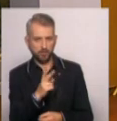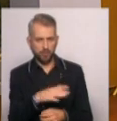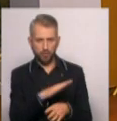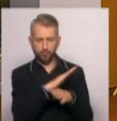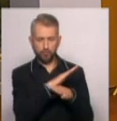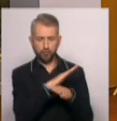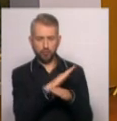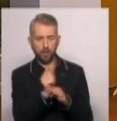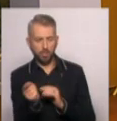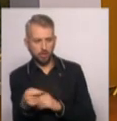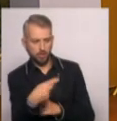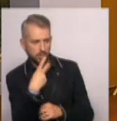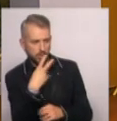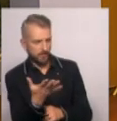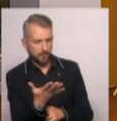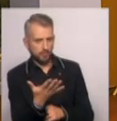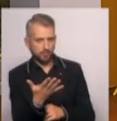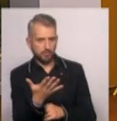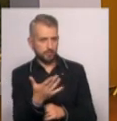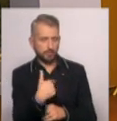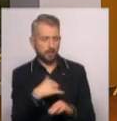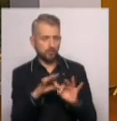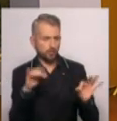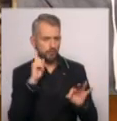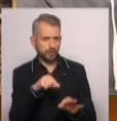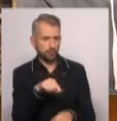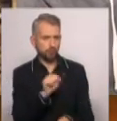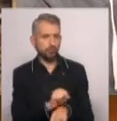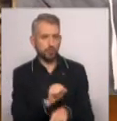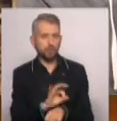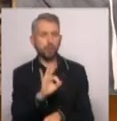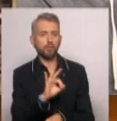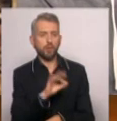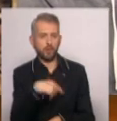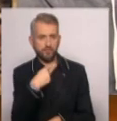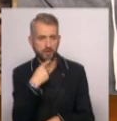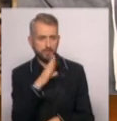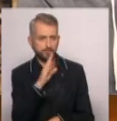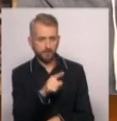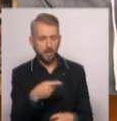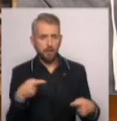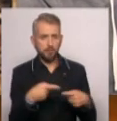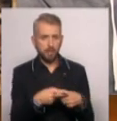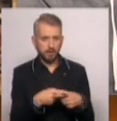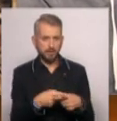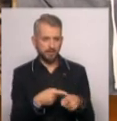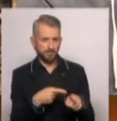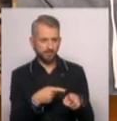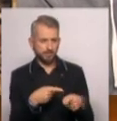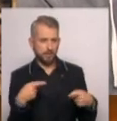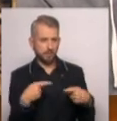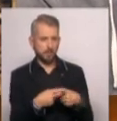які розташовані. Де хто стоїть, я чудово знаю цю зупинку, про яку казала на перетині, шановна пані, на